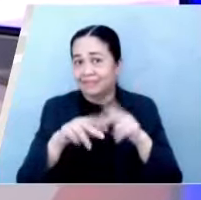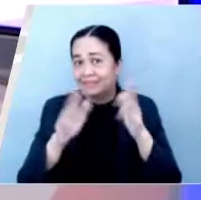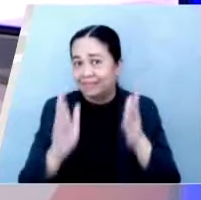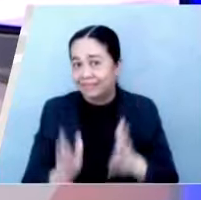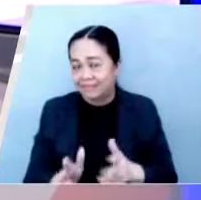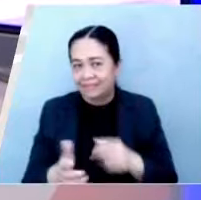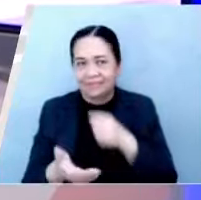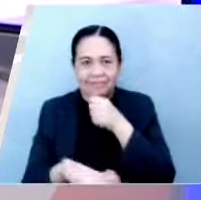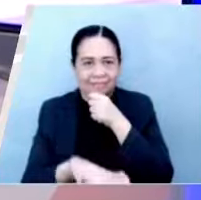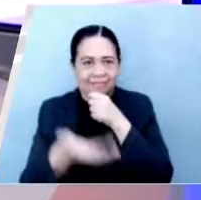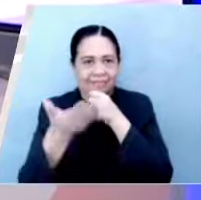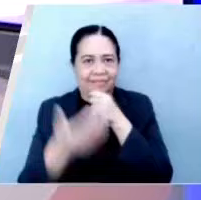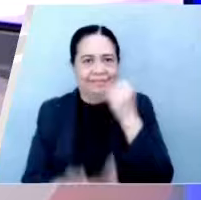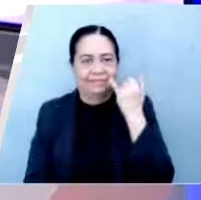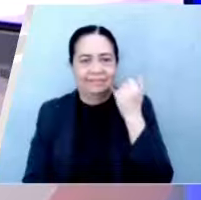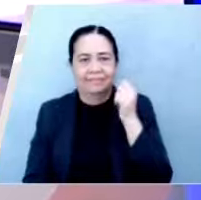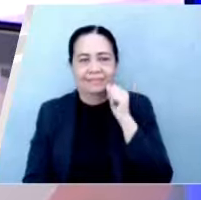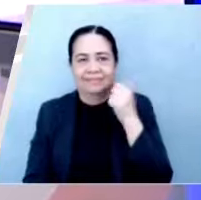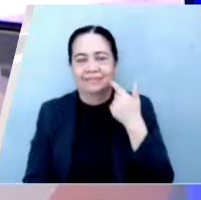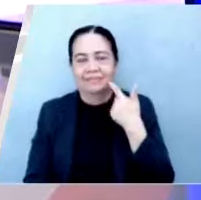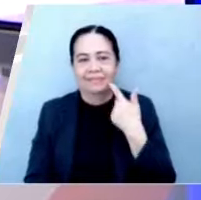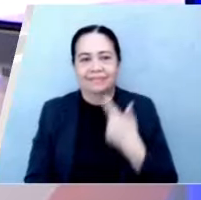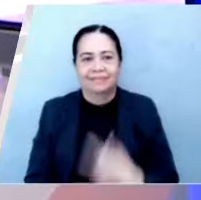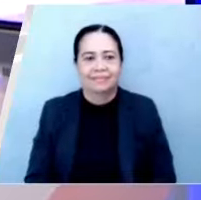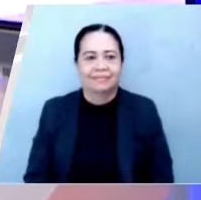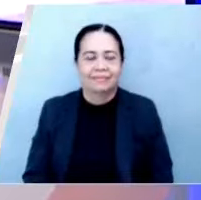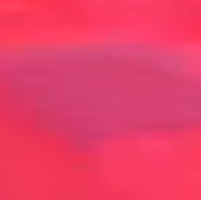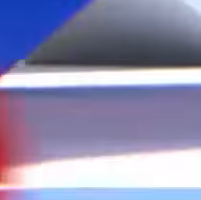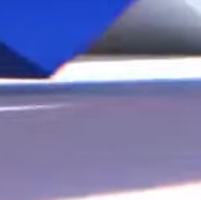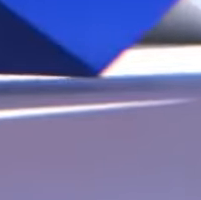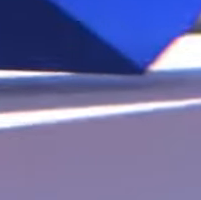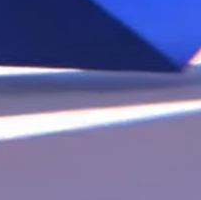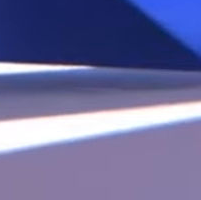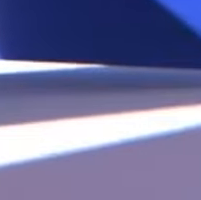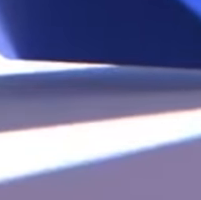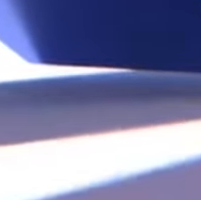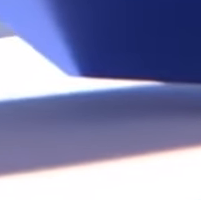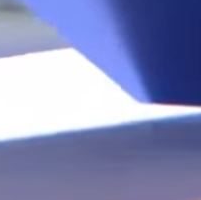report ni Jasmine Gabriel Galvan ng GMA Regional TV.